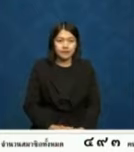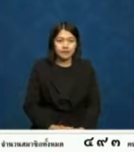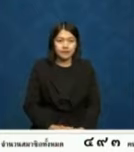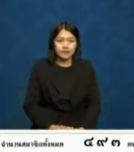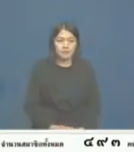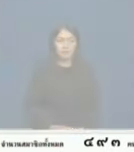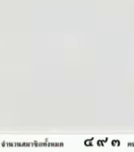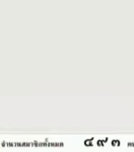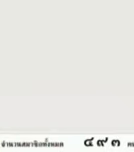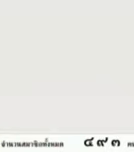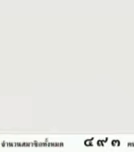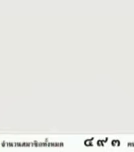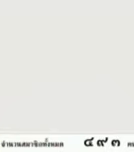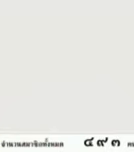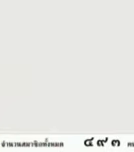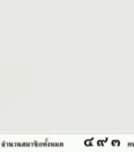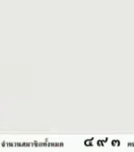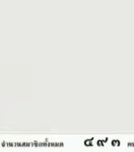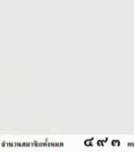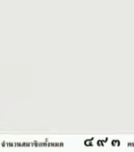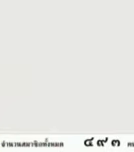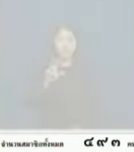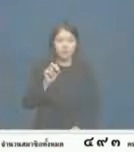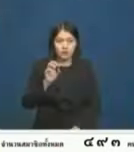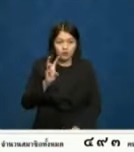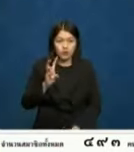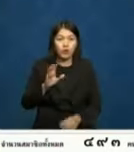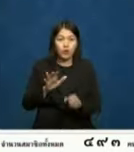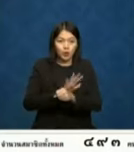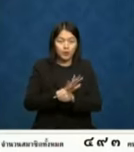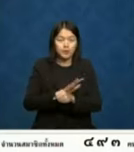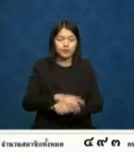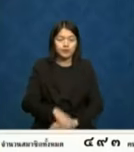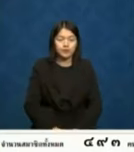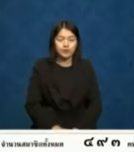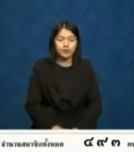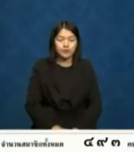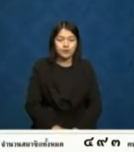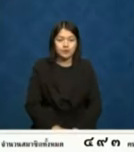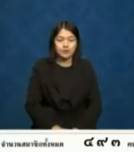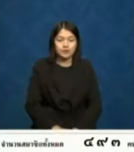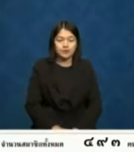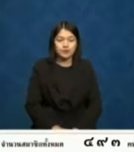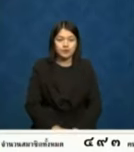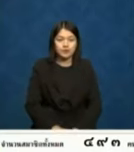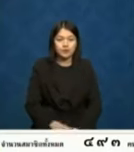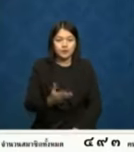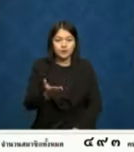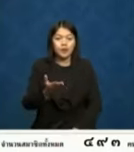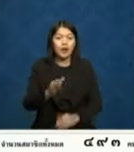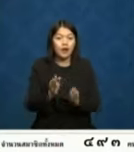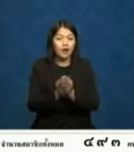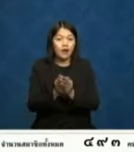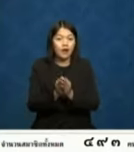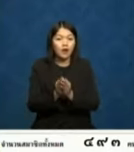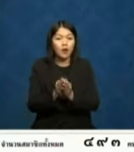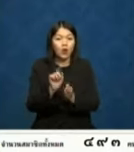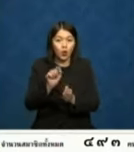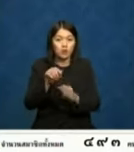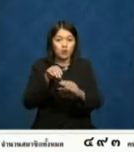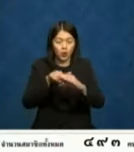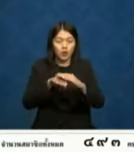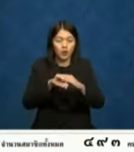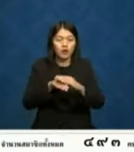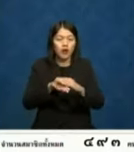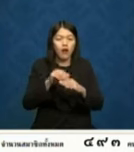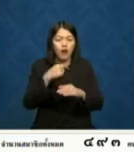จำนวนผู้เข้าร่วมประชุมนะครับ 436ท่านครบองค์ประชุมนะครับต่อไปเชิญท่านสมาชิกออกเสียงลงคะแนนผู้ใดเห็น